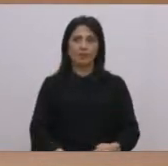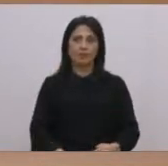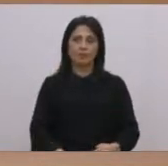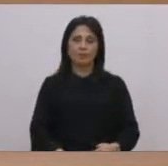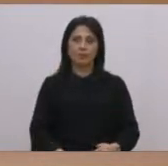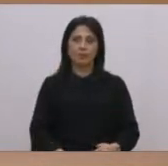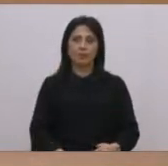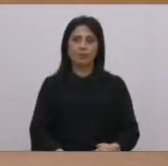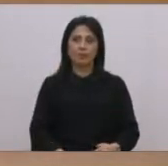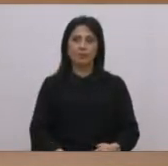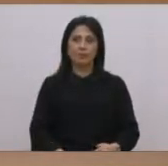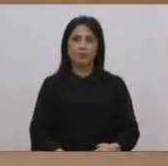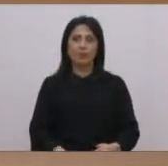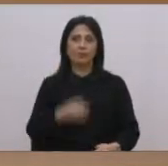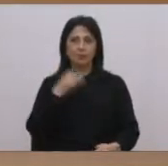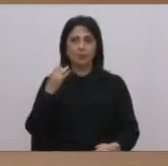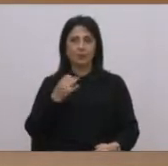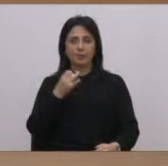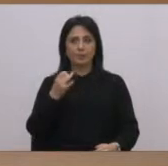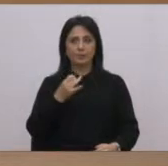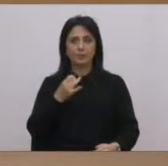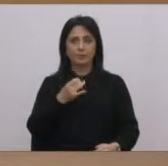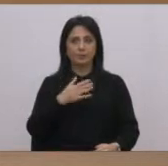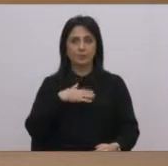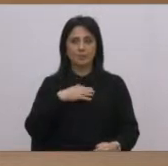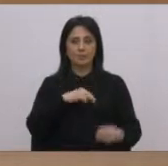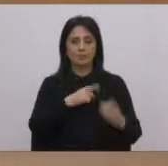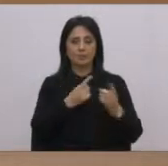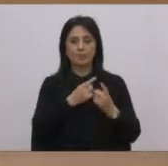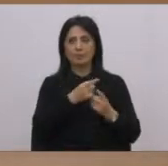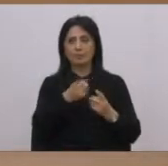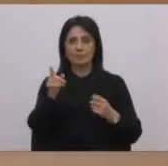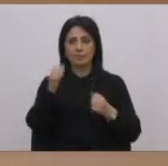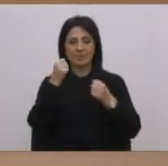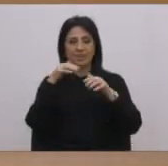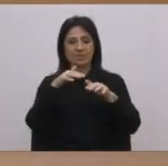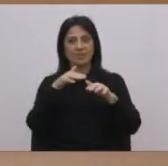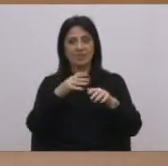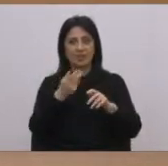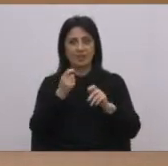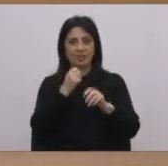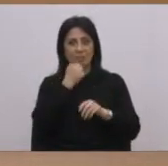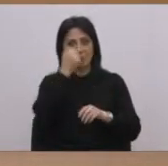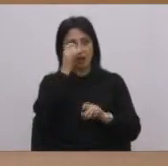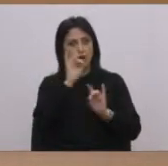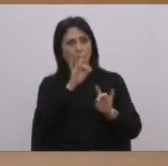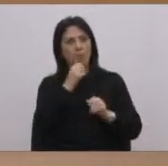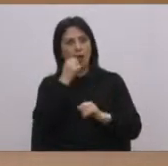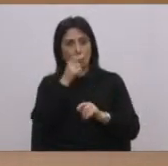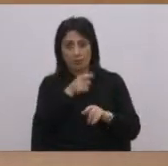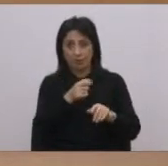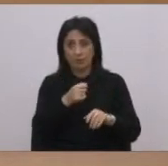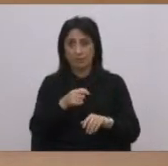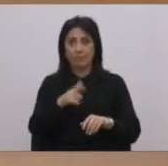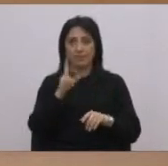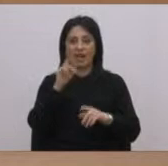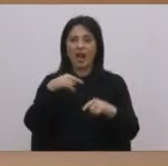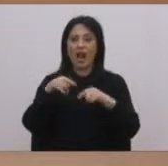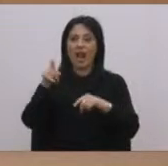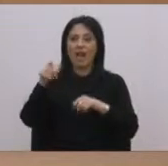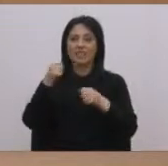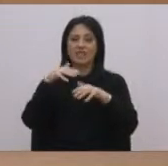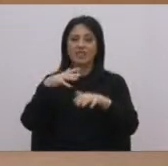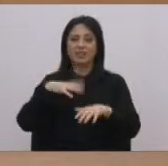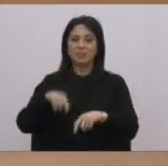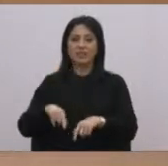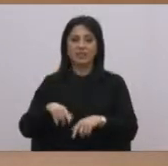მანქანა, რა და აი, მაინტერესებს ჩვენი კოლეგებისგან, ამ საცობებისთვის უხდით მადლობას ამ ადამიანს. კალაძის საცობებმა ხო